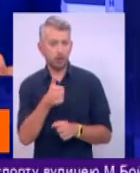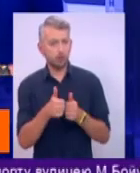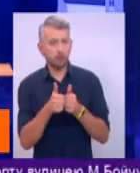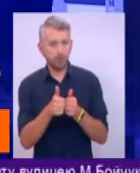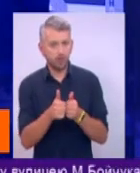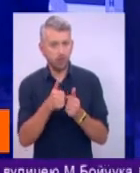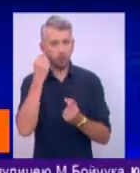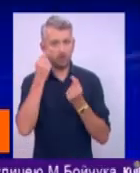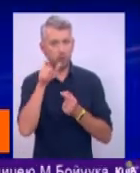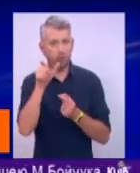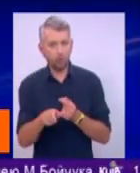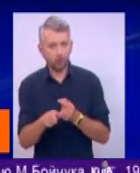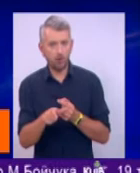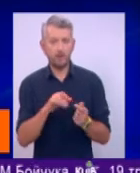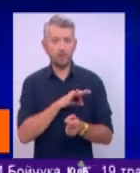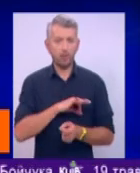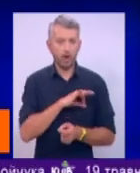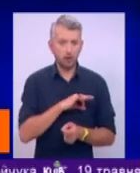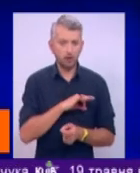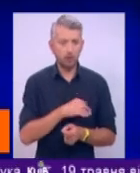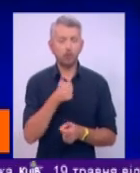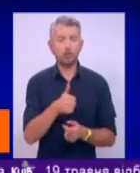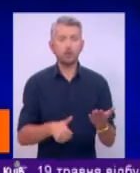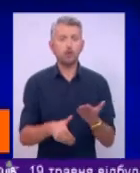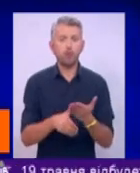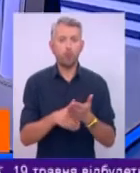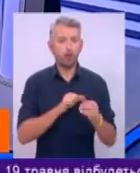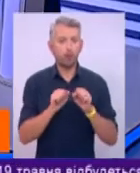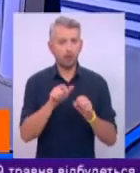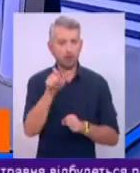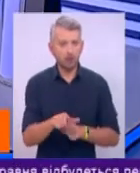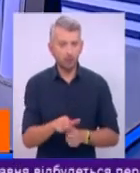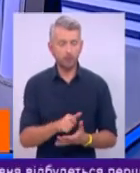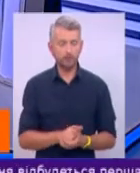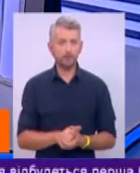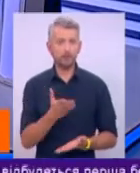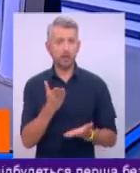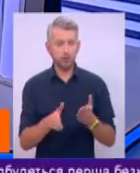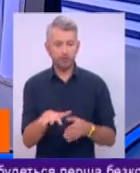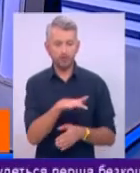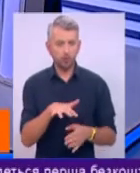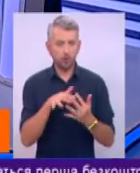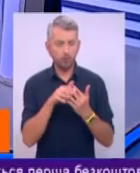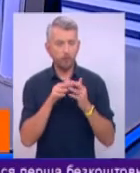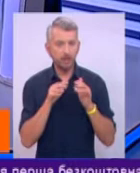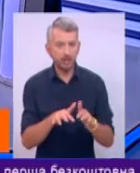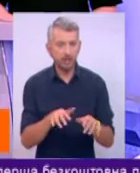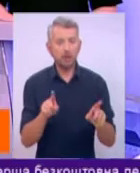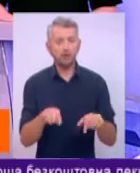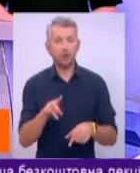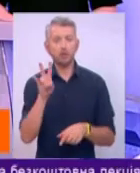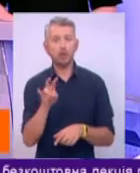партнером, психологу, вихователю, хороша допомога командиру, якщо в зоні бойових дій. І також